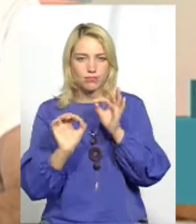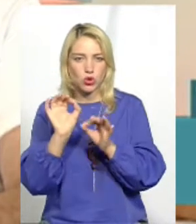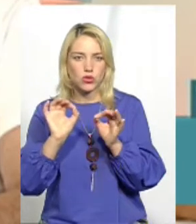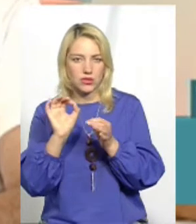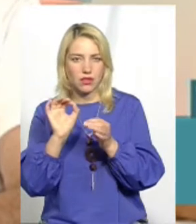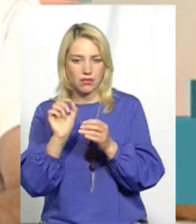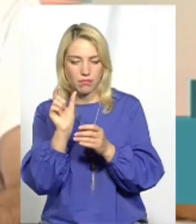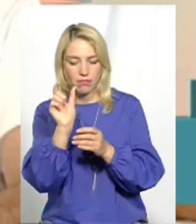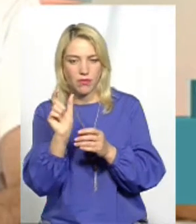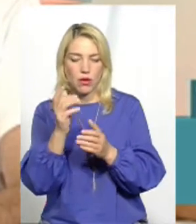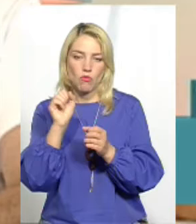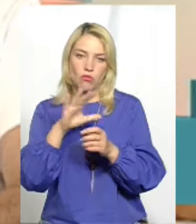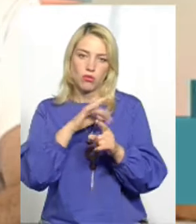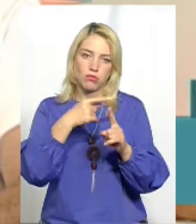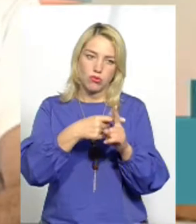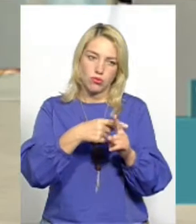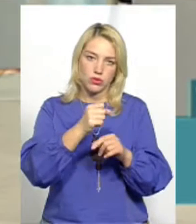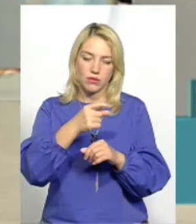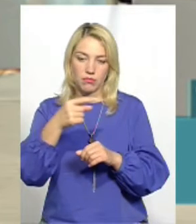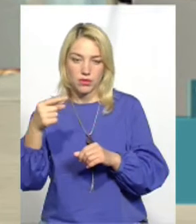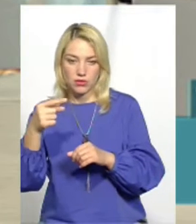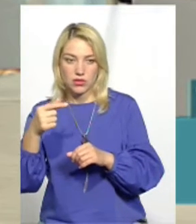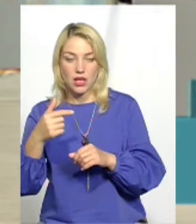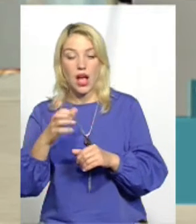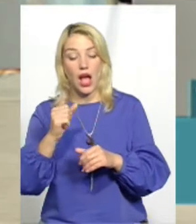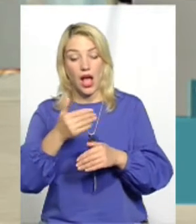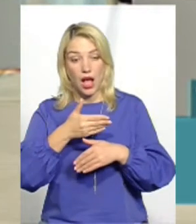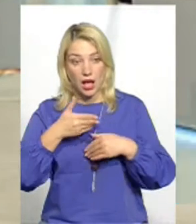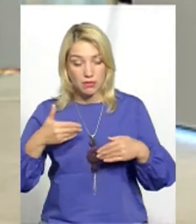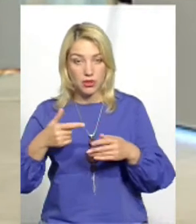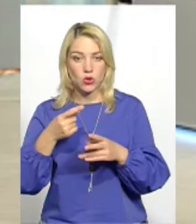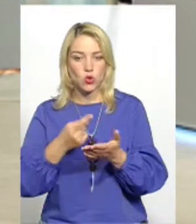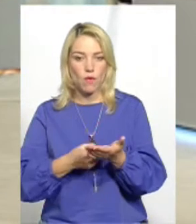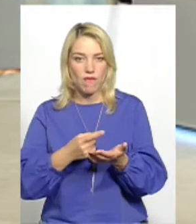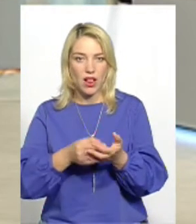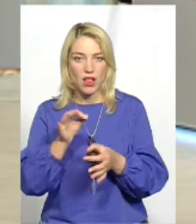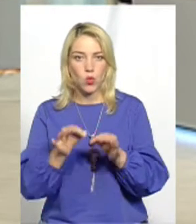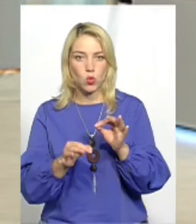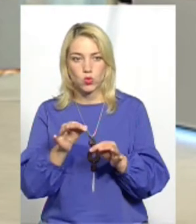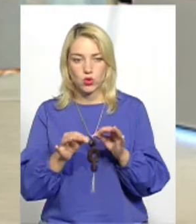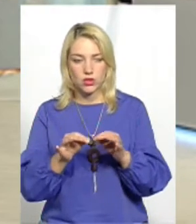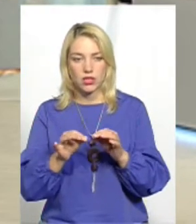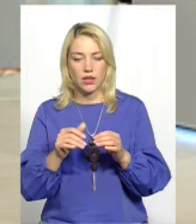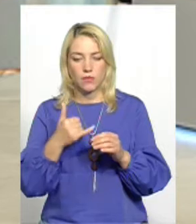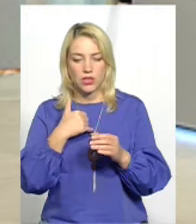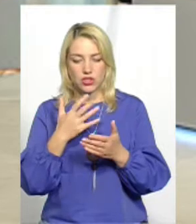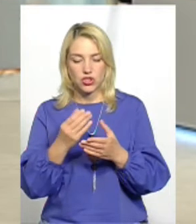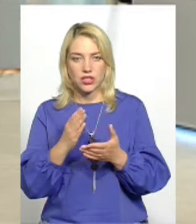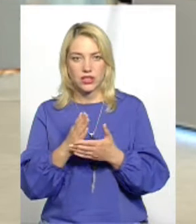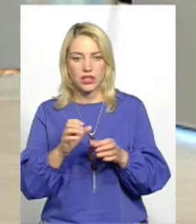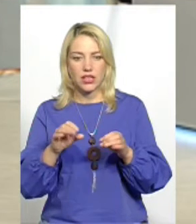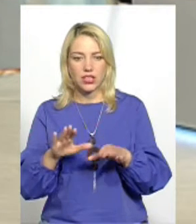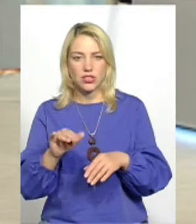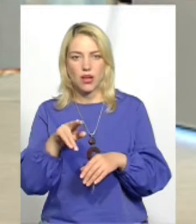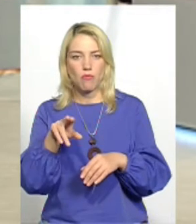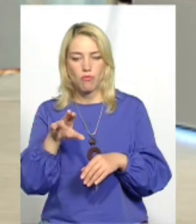застосовуватися як в мінус, так і в плюс цифри дослідження. Ми довели в суді першої інстанції, і є в нас ще рішення по адміністративній